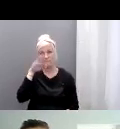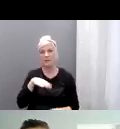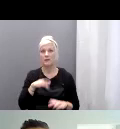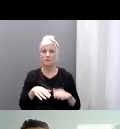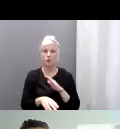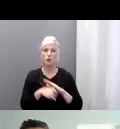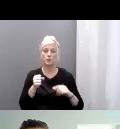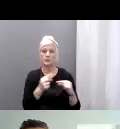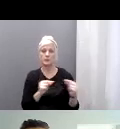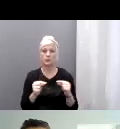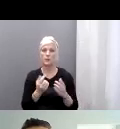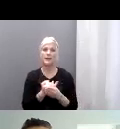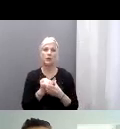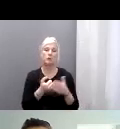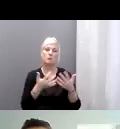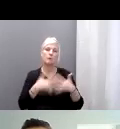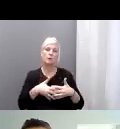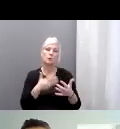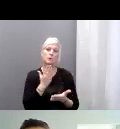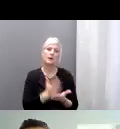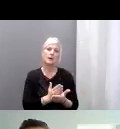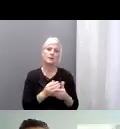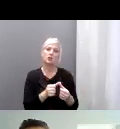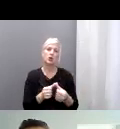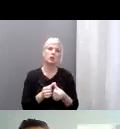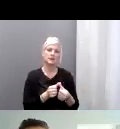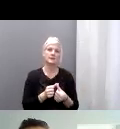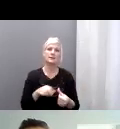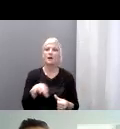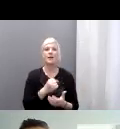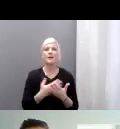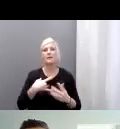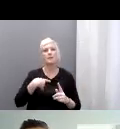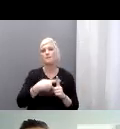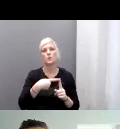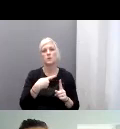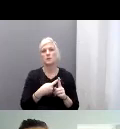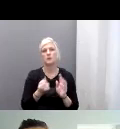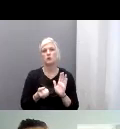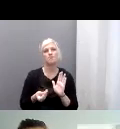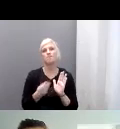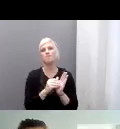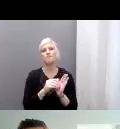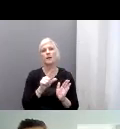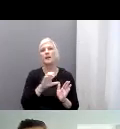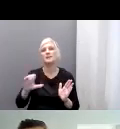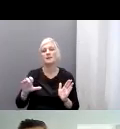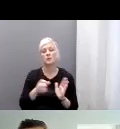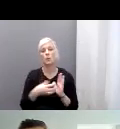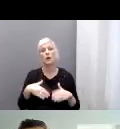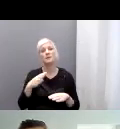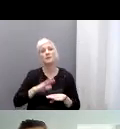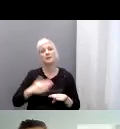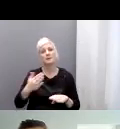inom funktionsrättsrörelsen att inte alla är positiva till det. Så att det är en lite känslig fråga också